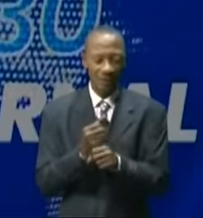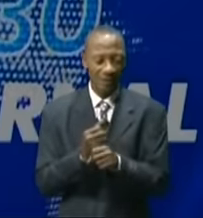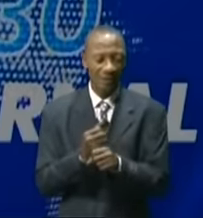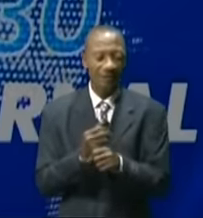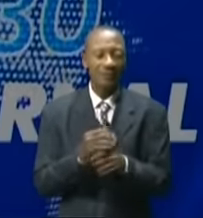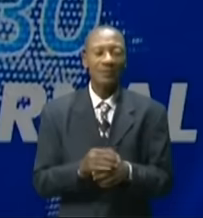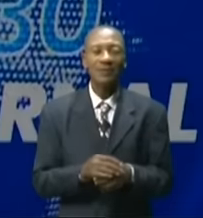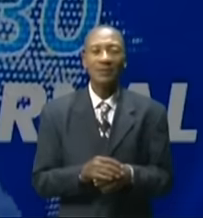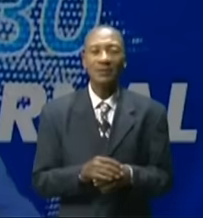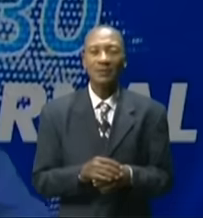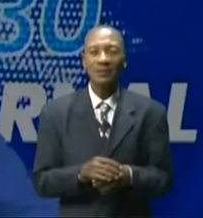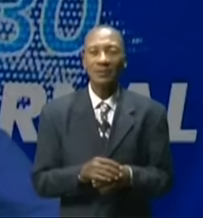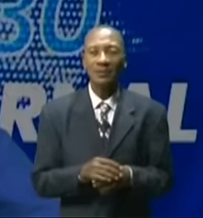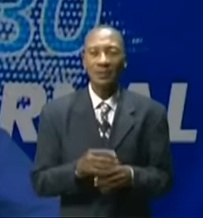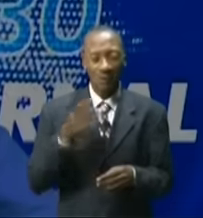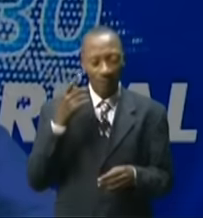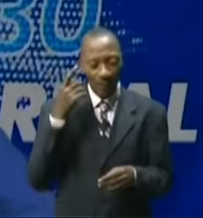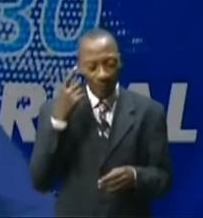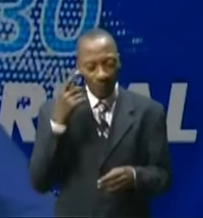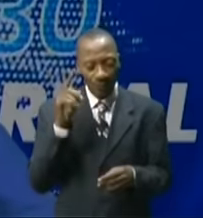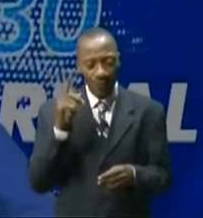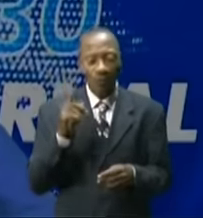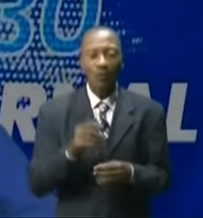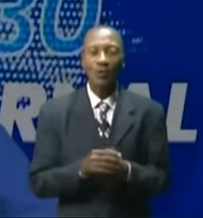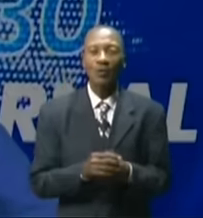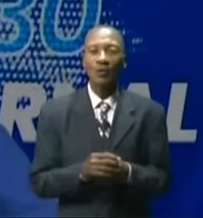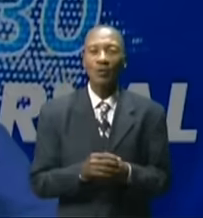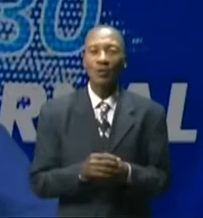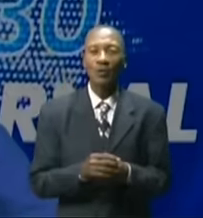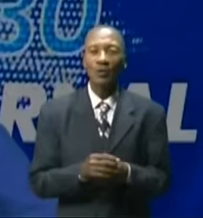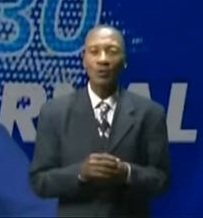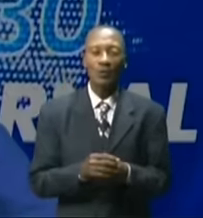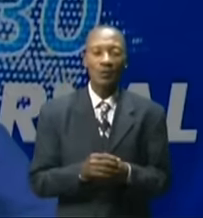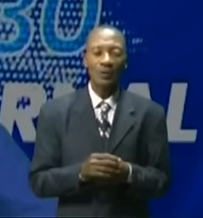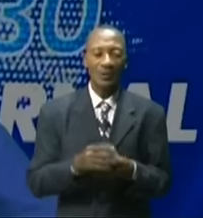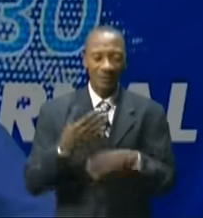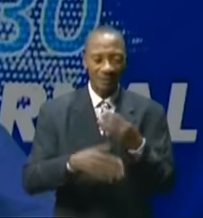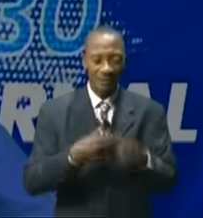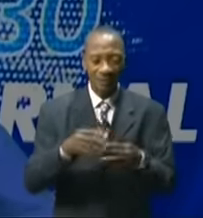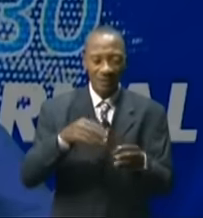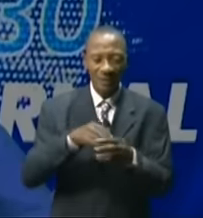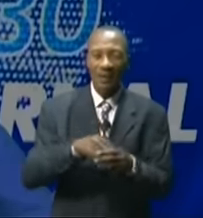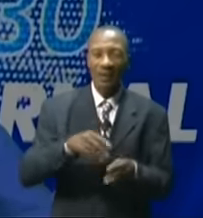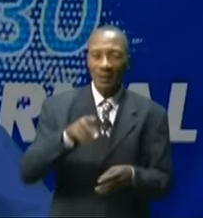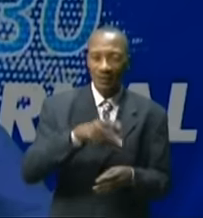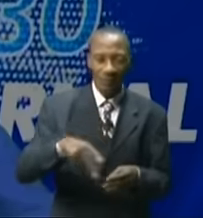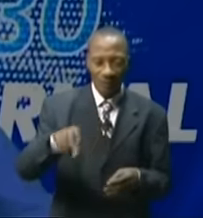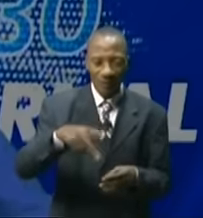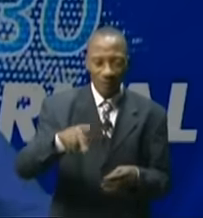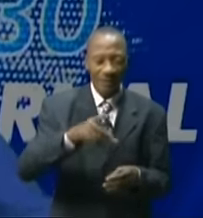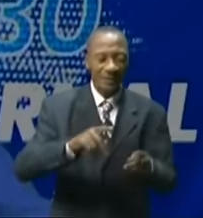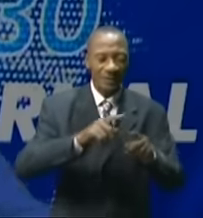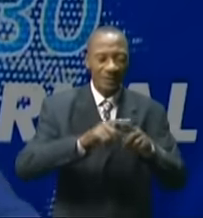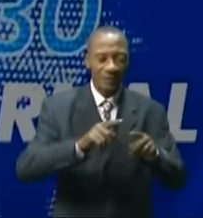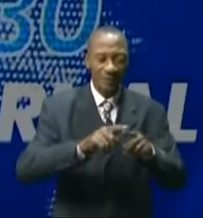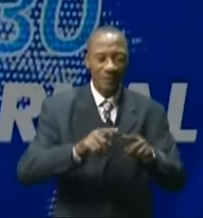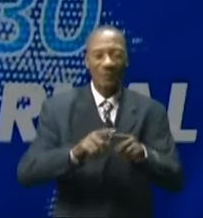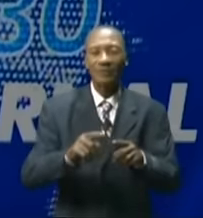cette province. Trop, le gouverneur militaire de la province vient de hausser les tons et promet des poursuites pour traquer les